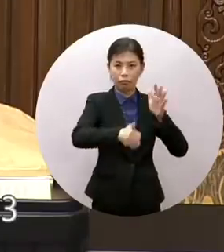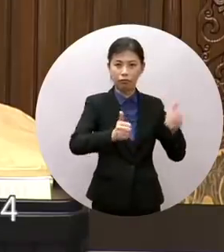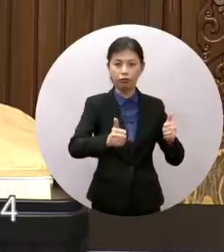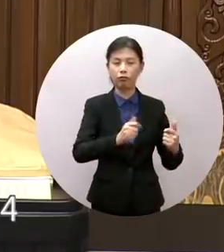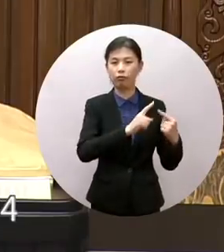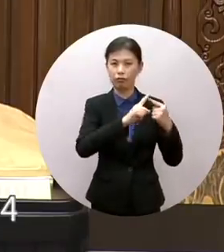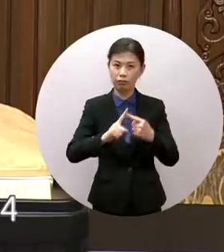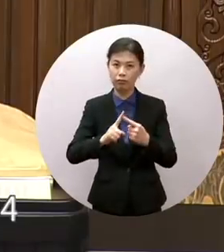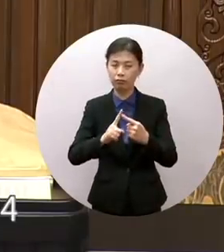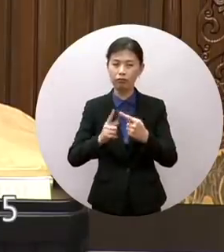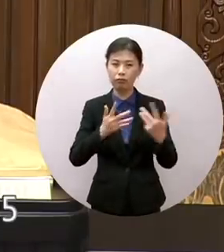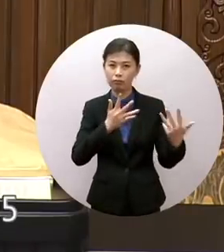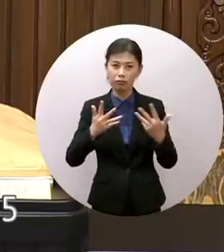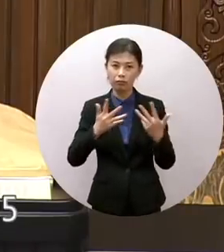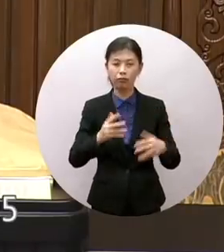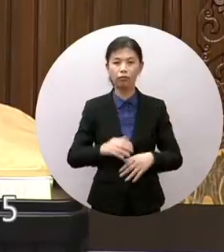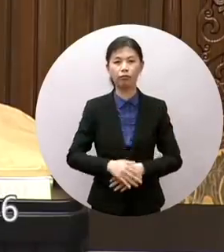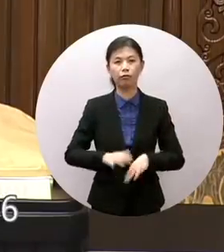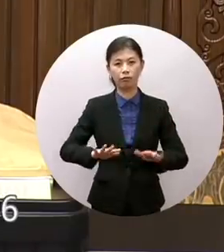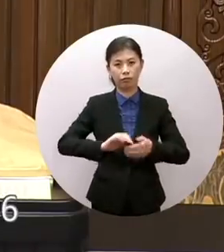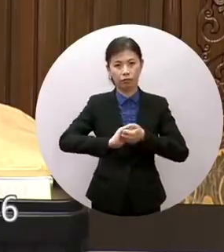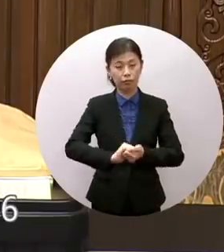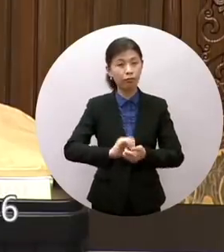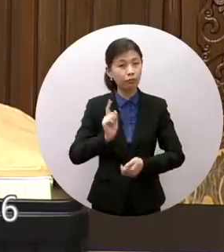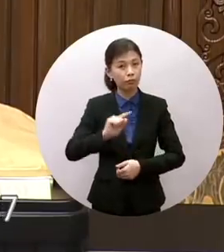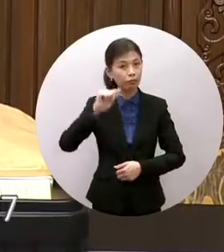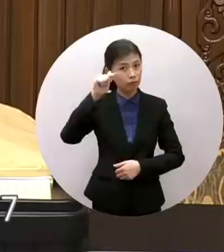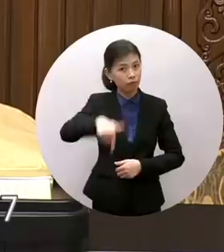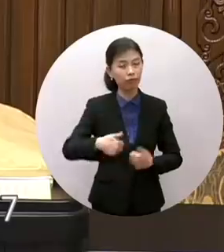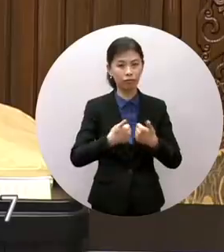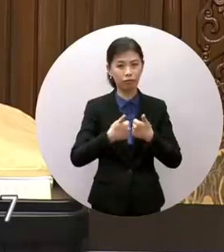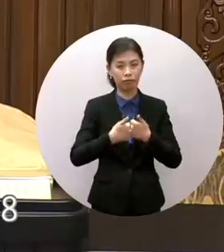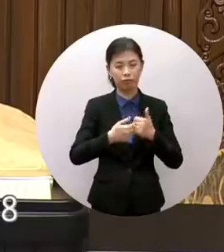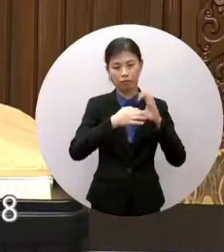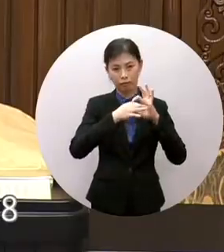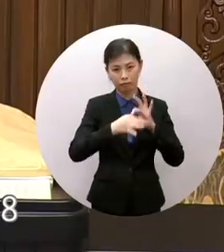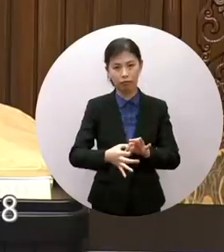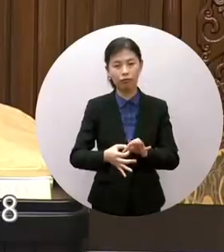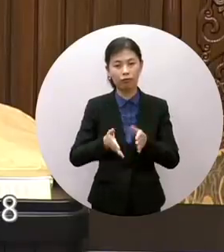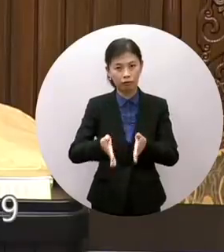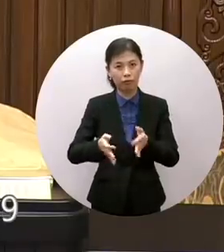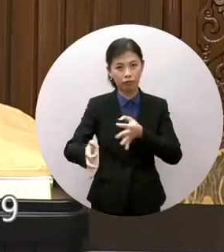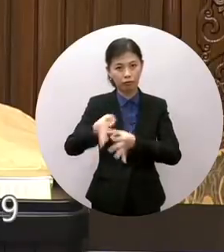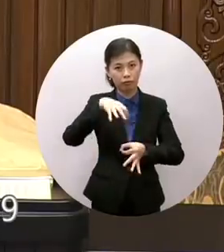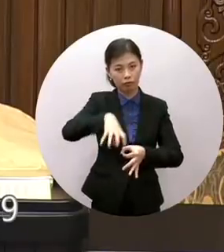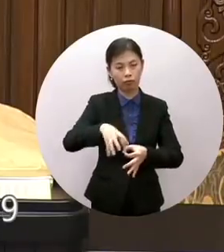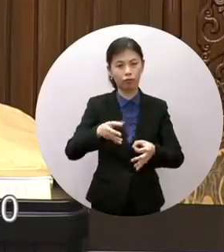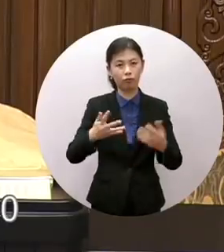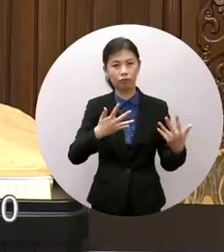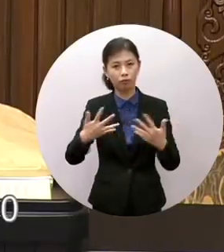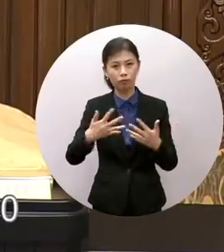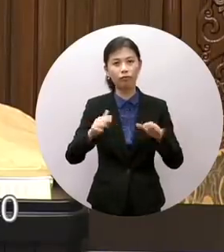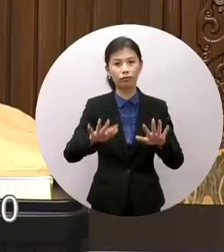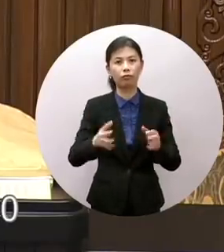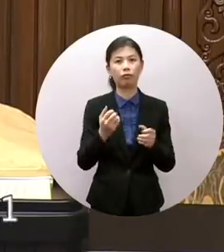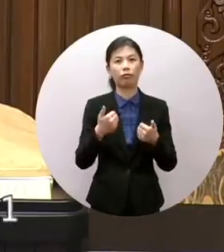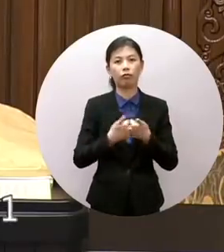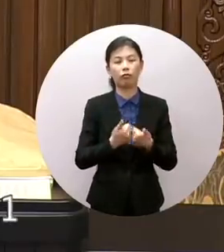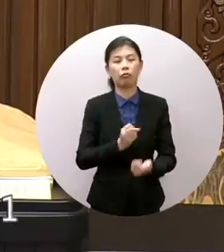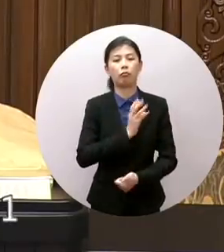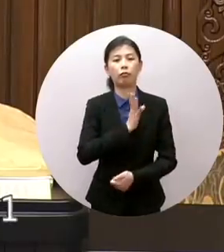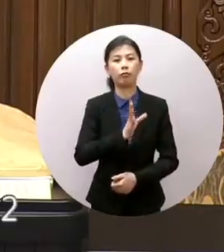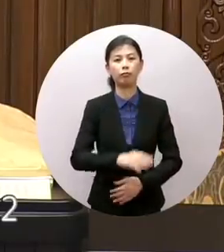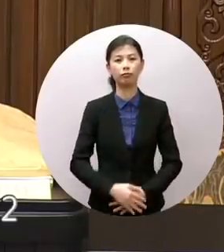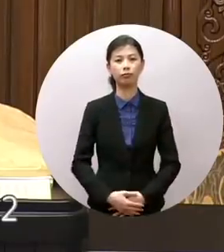席答询。现做以下决定：下次会议继续进行经济组织质询，现在散会。